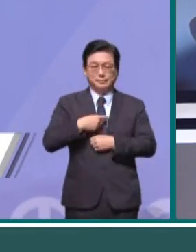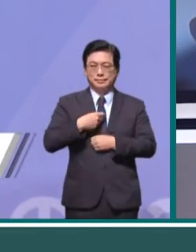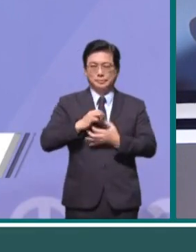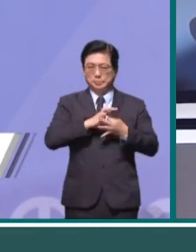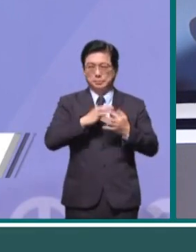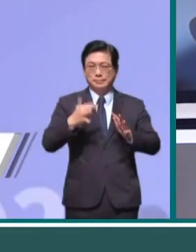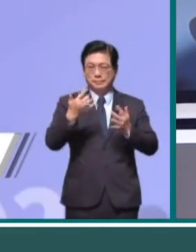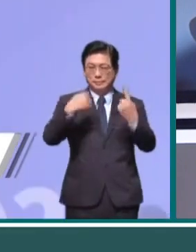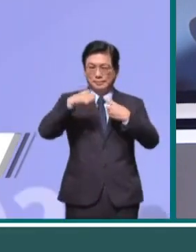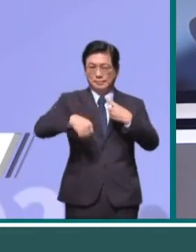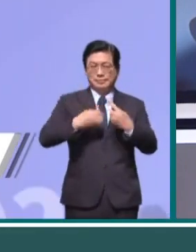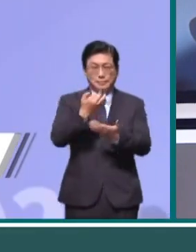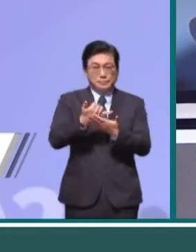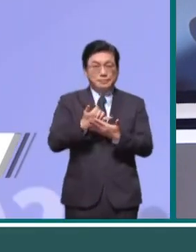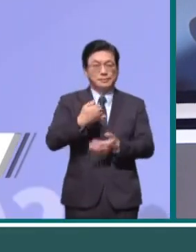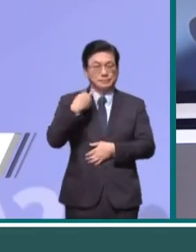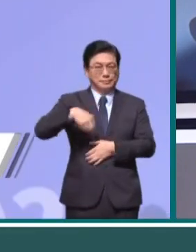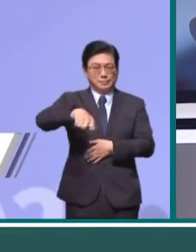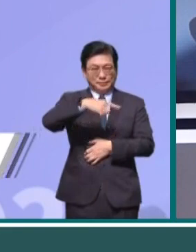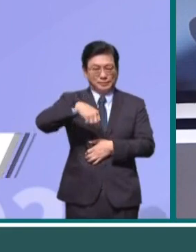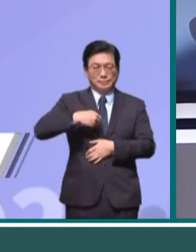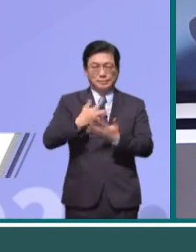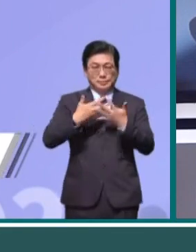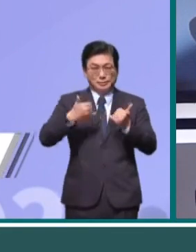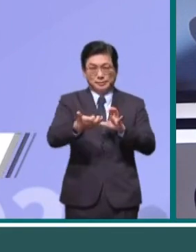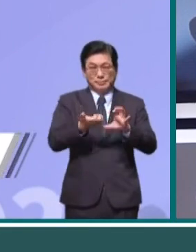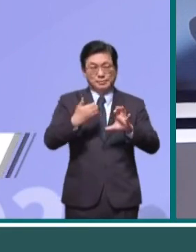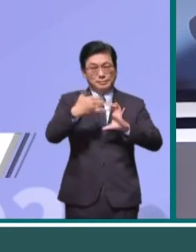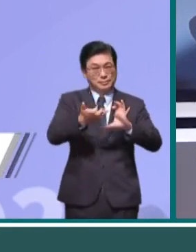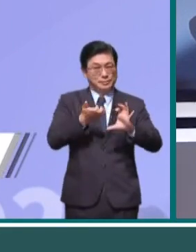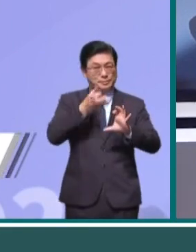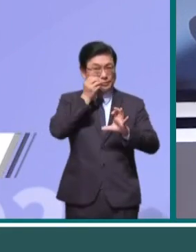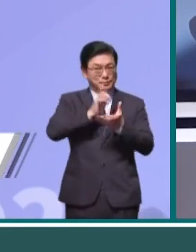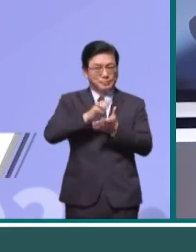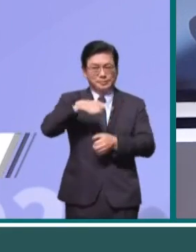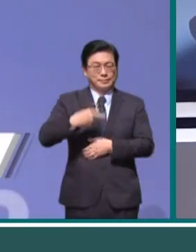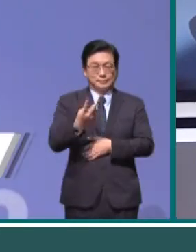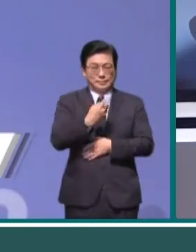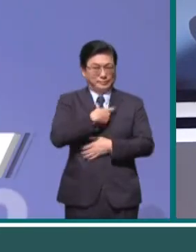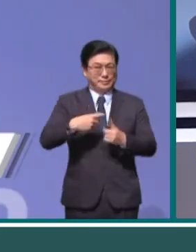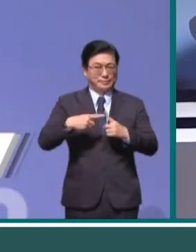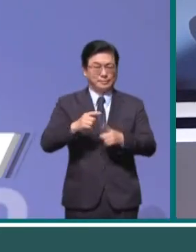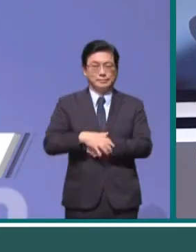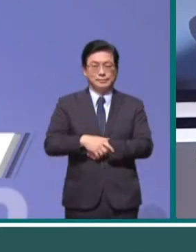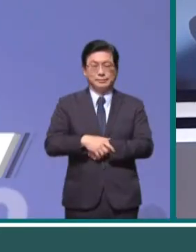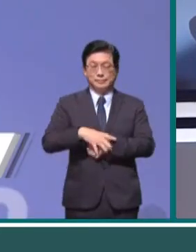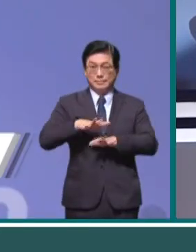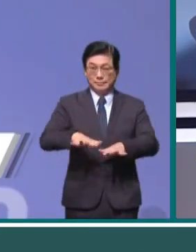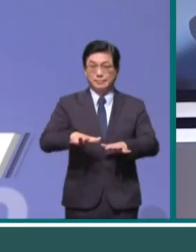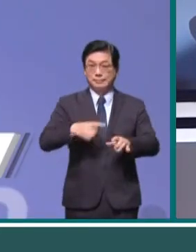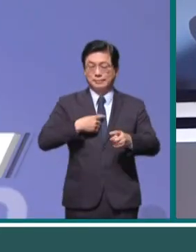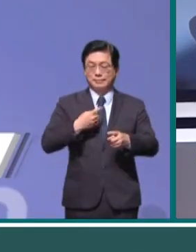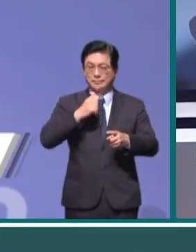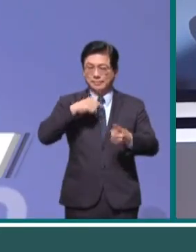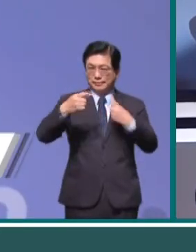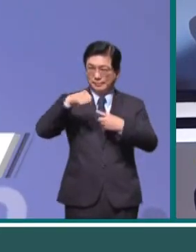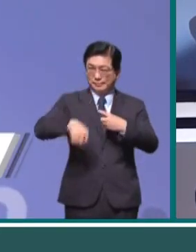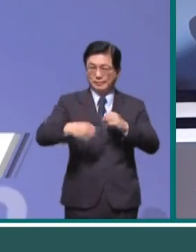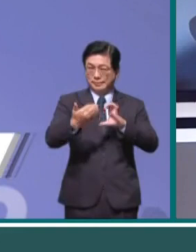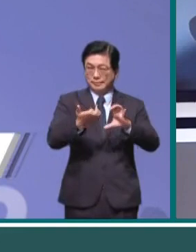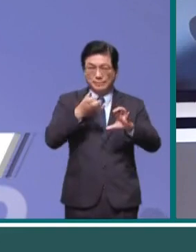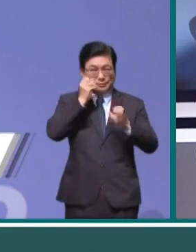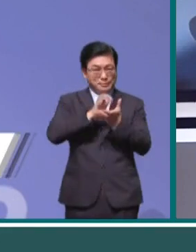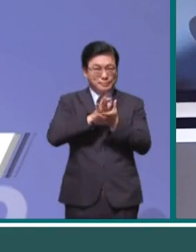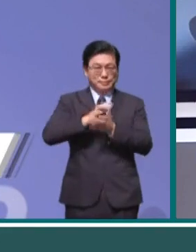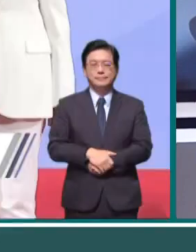全没有讲政见，他第一阶段八分钟完全没有讲政见。照理说，黄珊珊是有最多政绩可以讲的